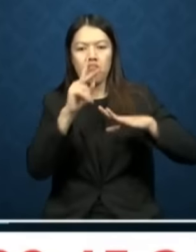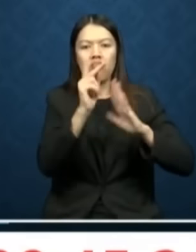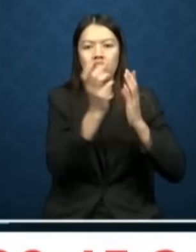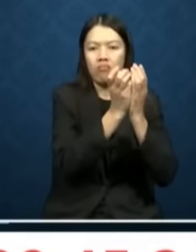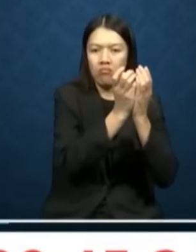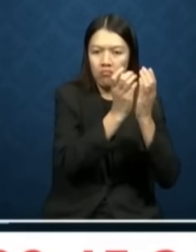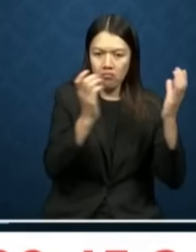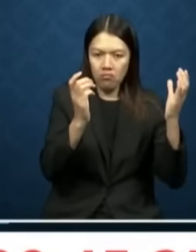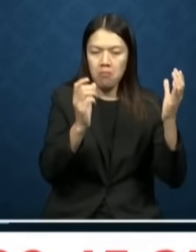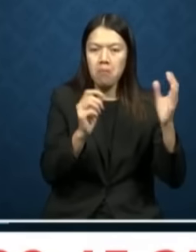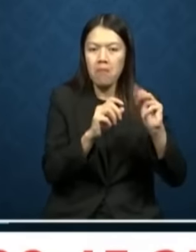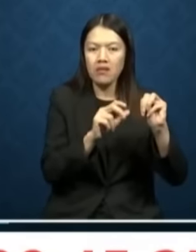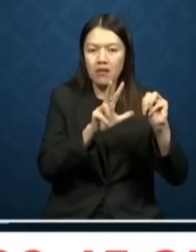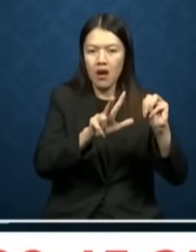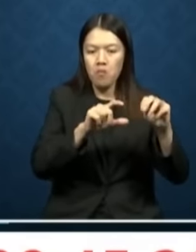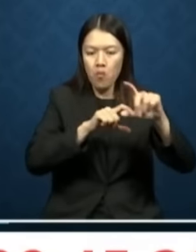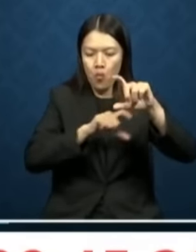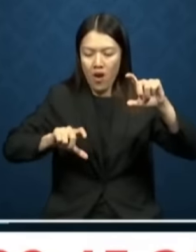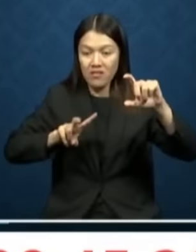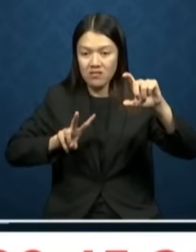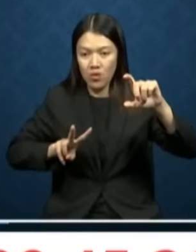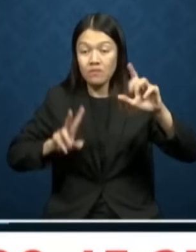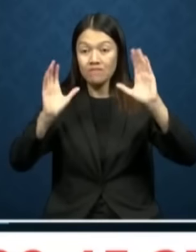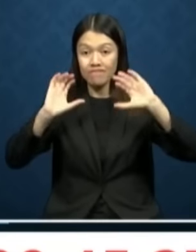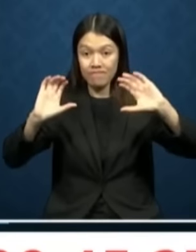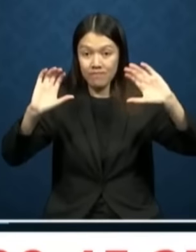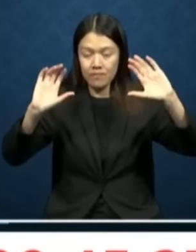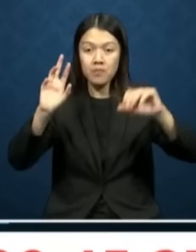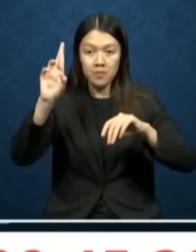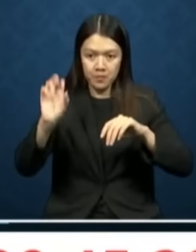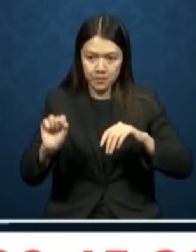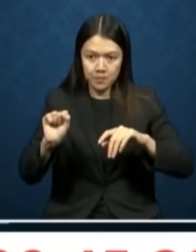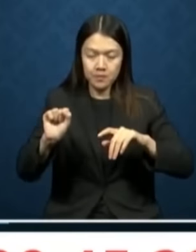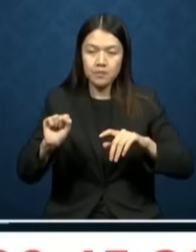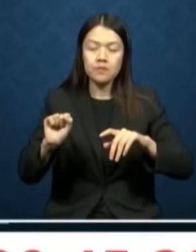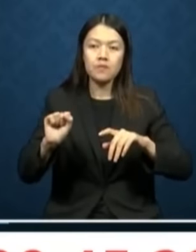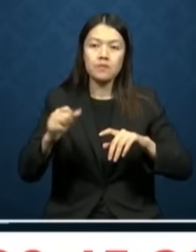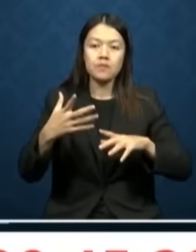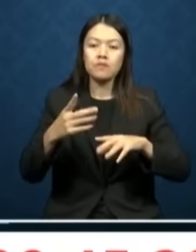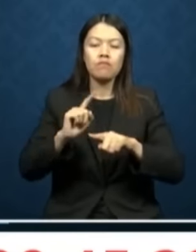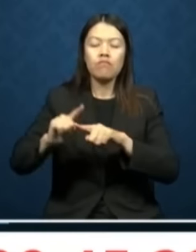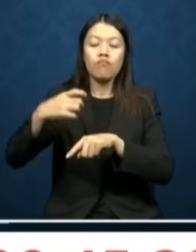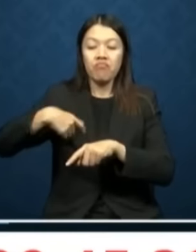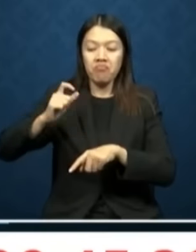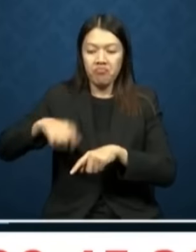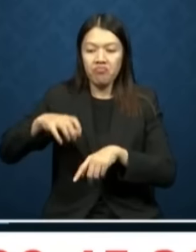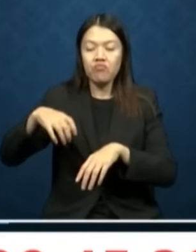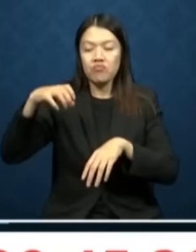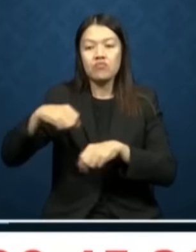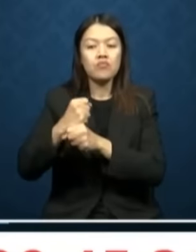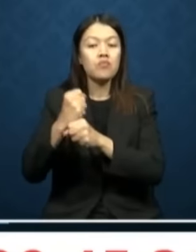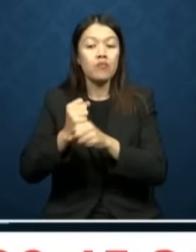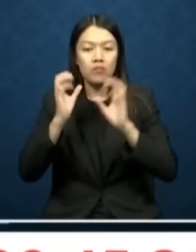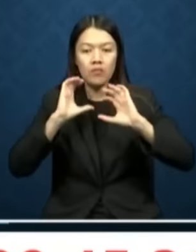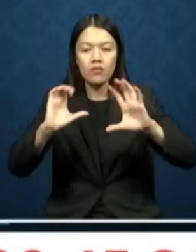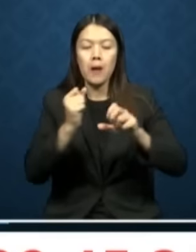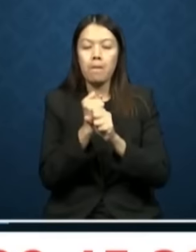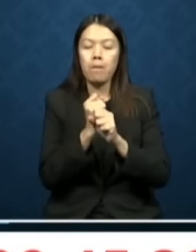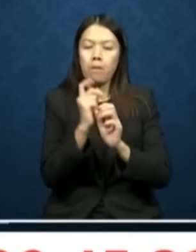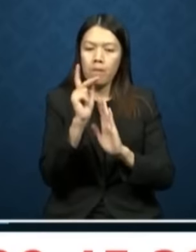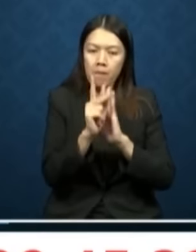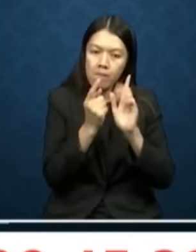ใต้มาตรา3วรรค2ที่บัญญัติว่ารัฐสภาคณะรัฐมนตรีศาลองค์กรอิสระและหน่วยงานของรัฐต้องปฏิบัติหน้าที่ให้เป็นไปตาม